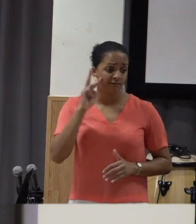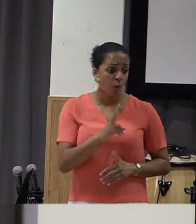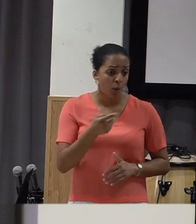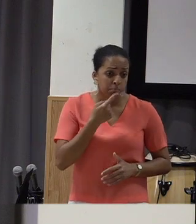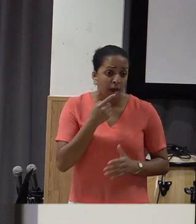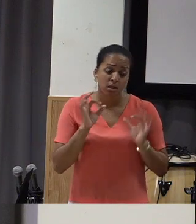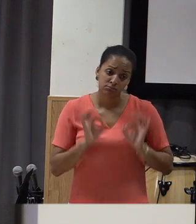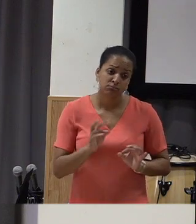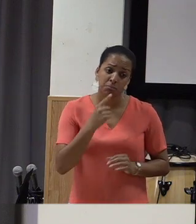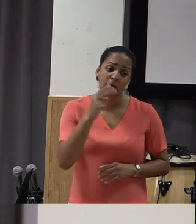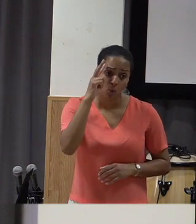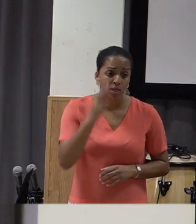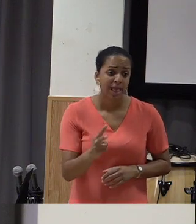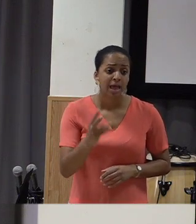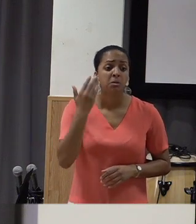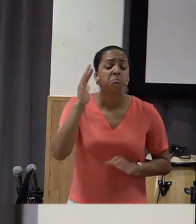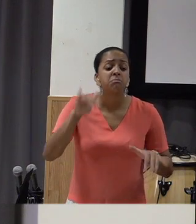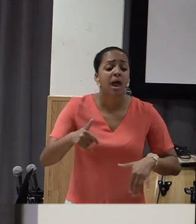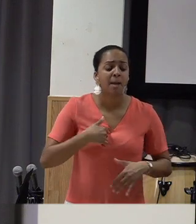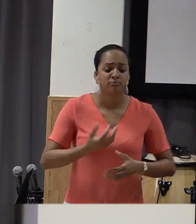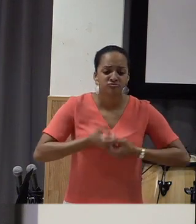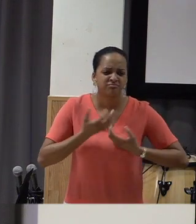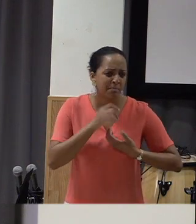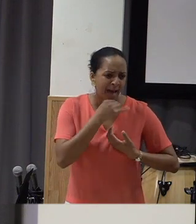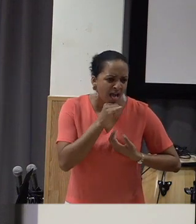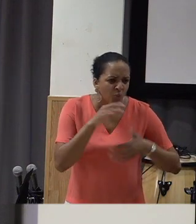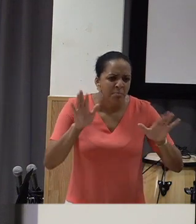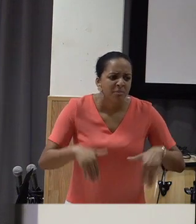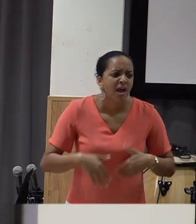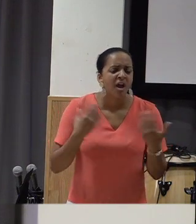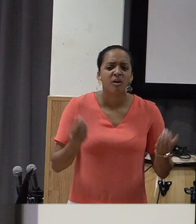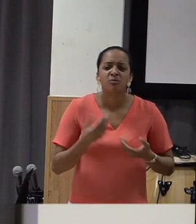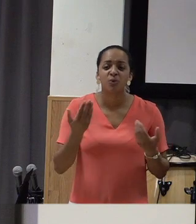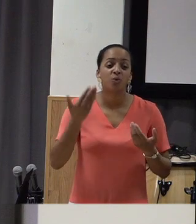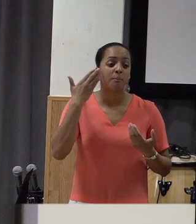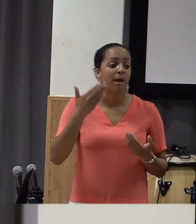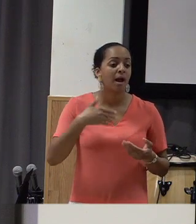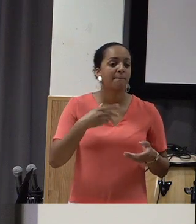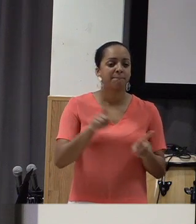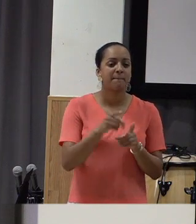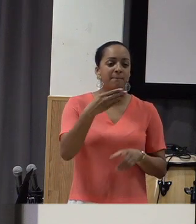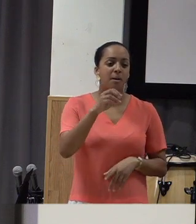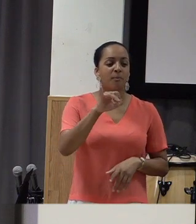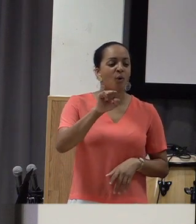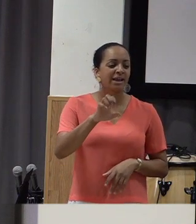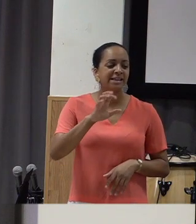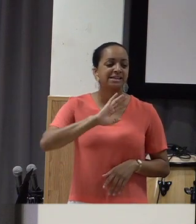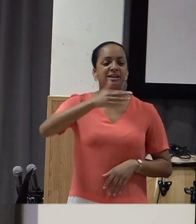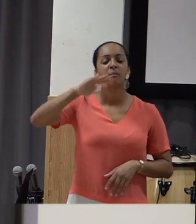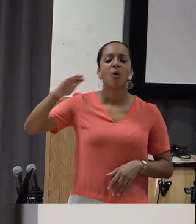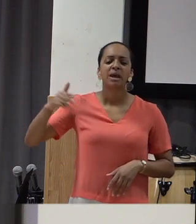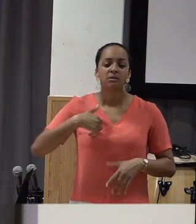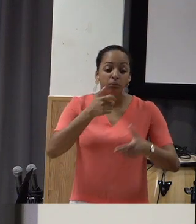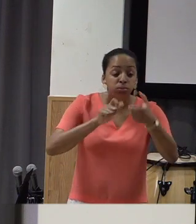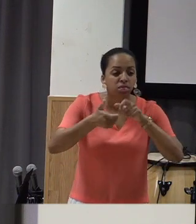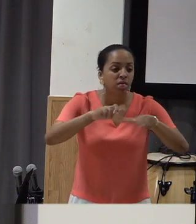de prière copier-coller. Donc si tu t'exprimes, même si tu t'exprimes mal, même si, je ne sais pas, tu as comme Moïse un bégaiement, ou si tu cherches tes mots, ce n'est pas pour ça que Dieu ne va pas